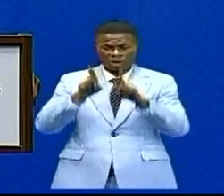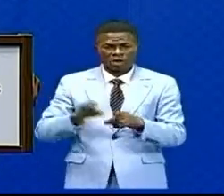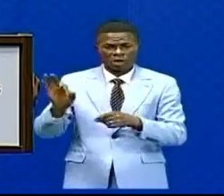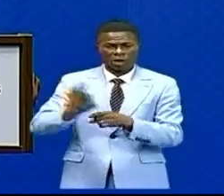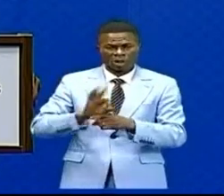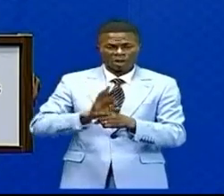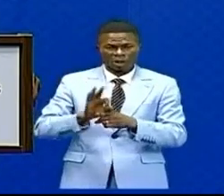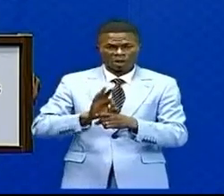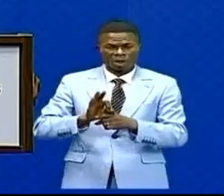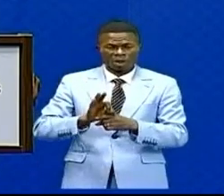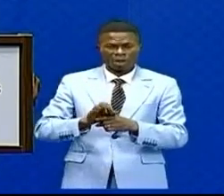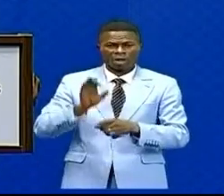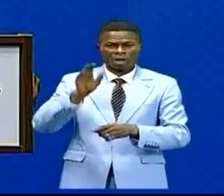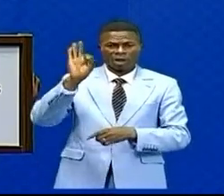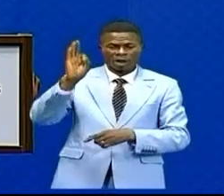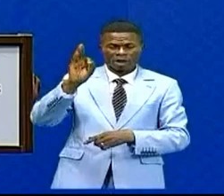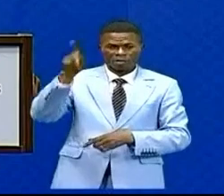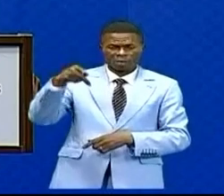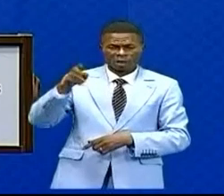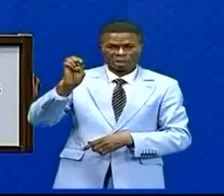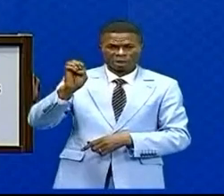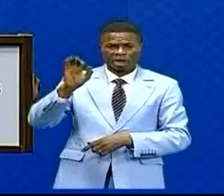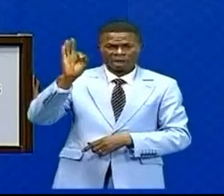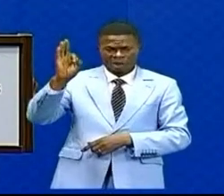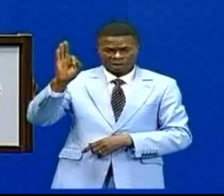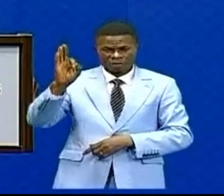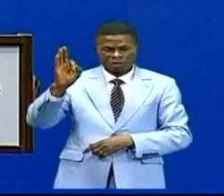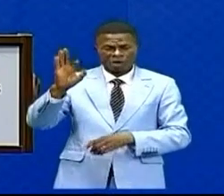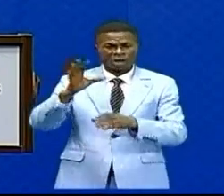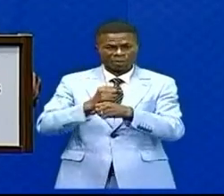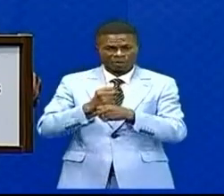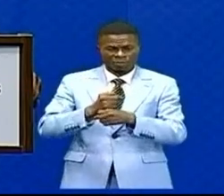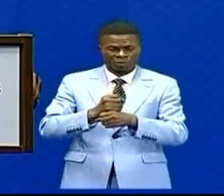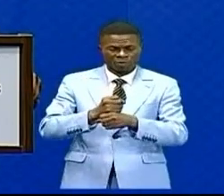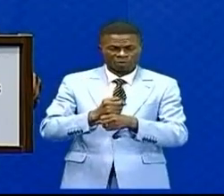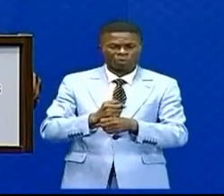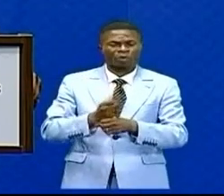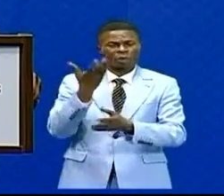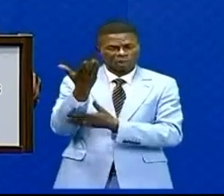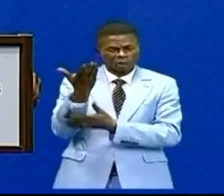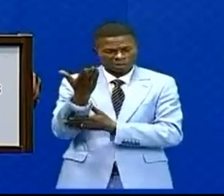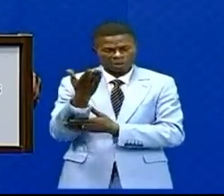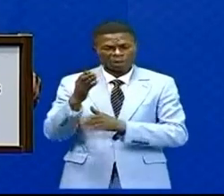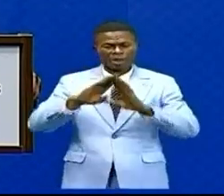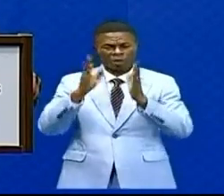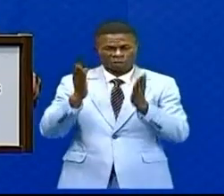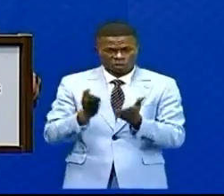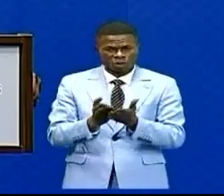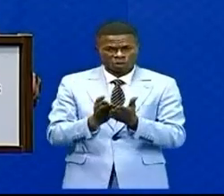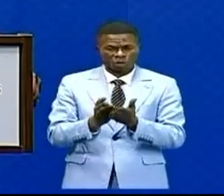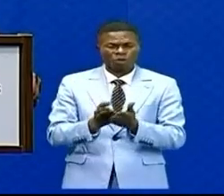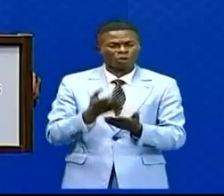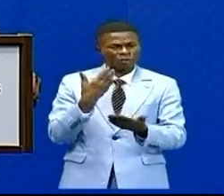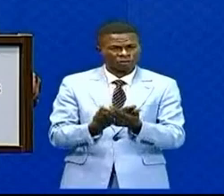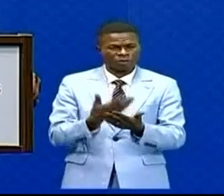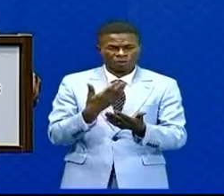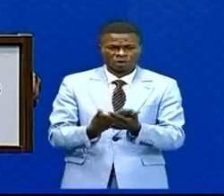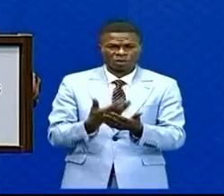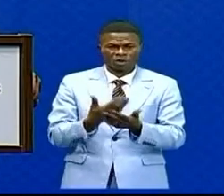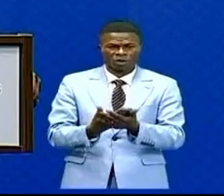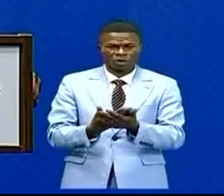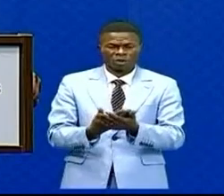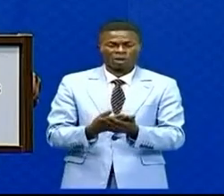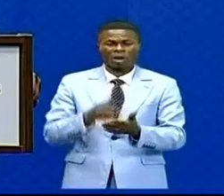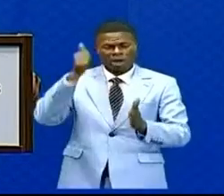formation, FPEF en sigle, ont été appelés à prendre dans le meilleur délai les